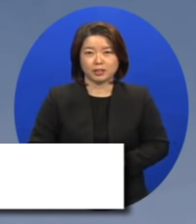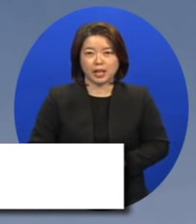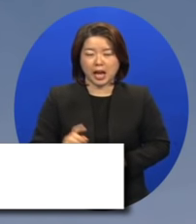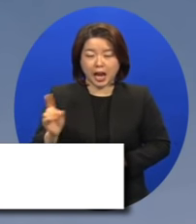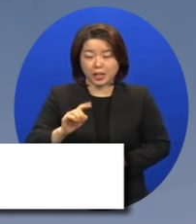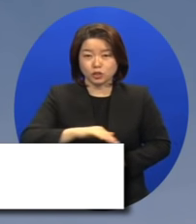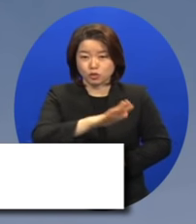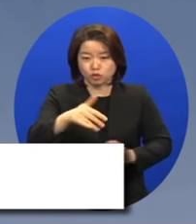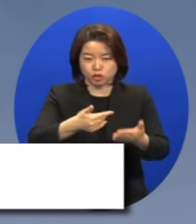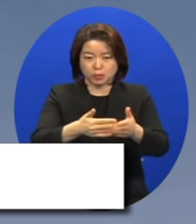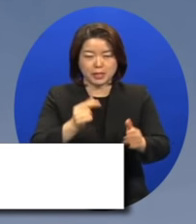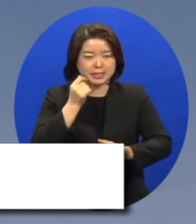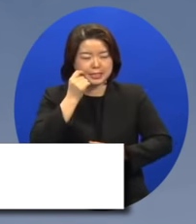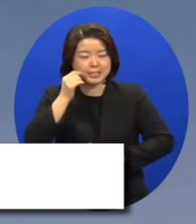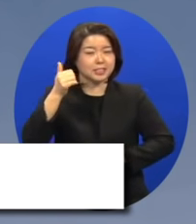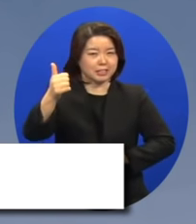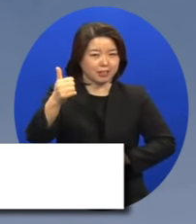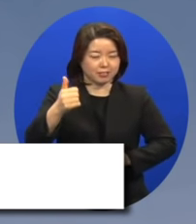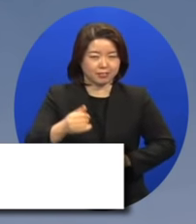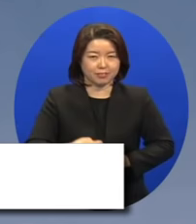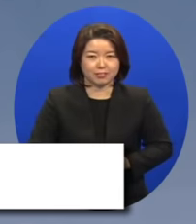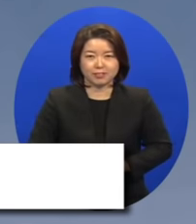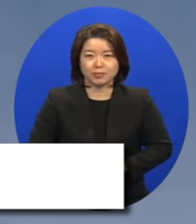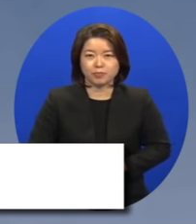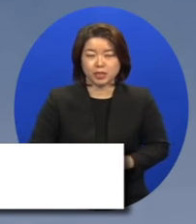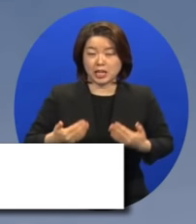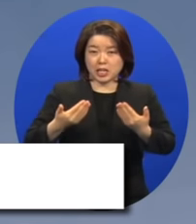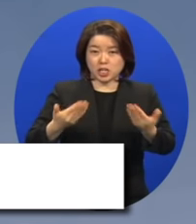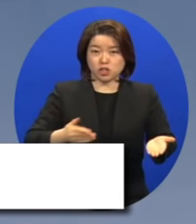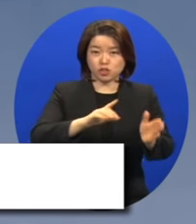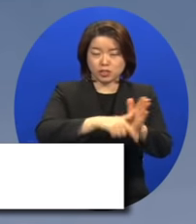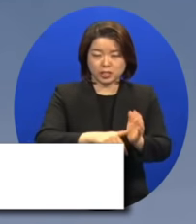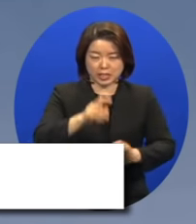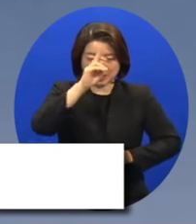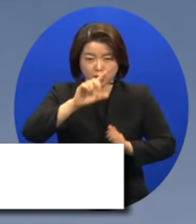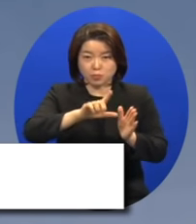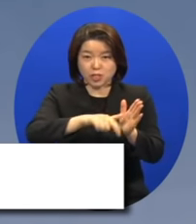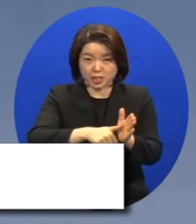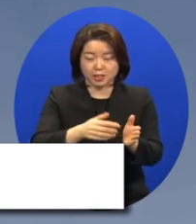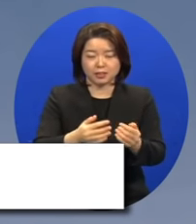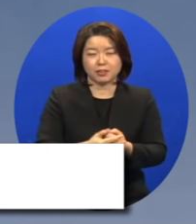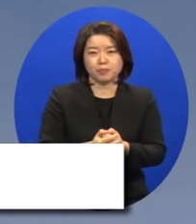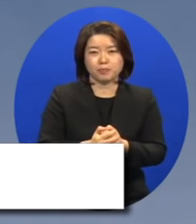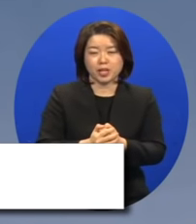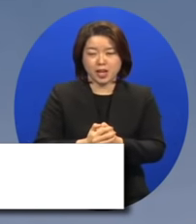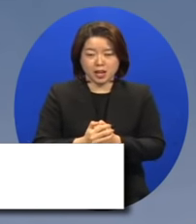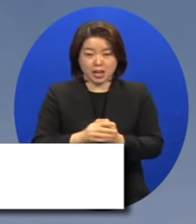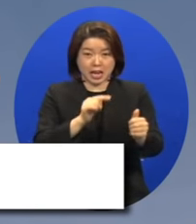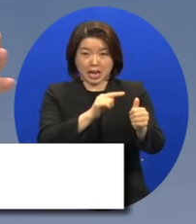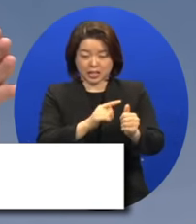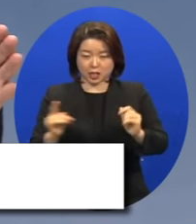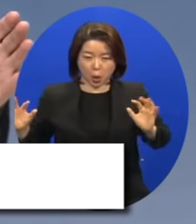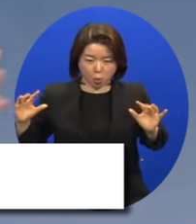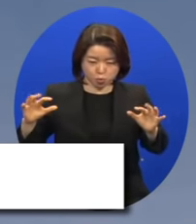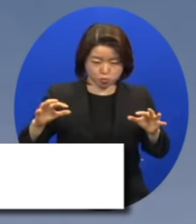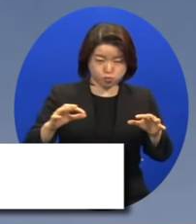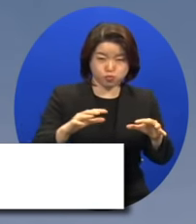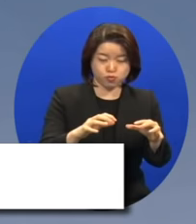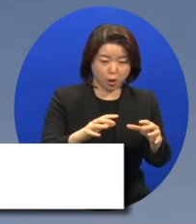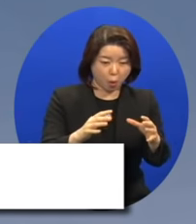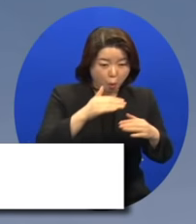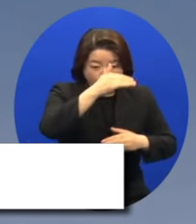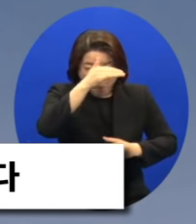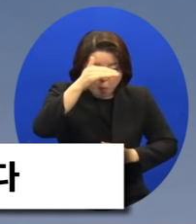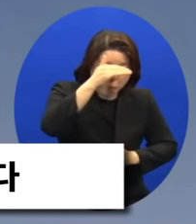어쨌든그는우리반에서가장인기있는학생이었어요 .쉬는시간이나점심시간이면 모두가그